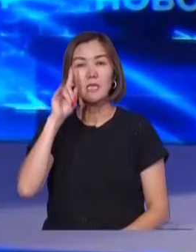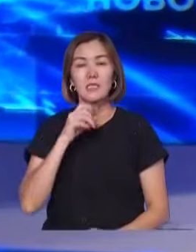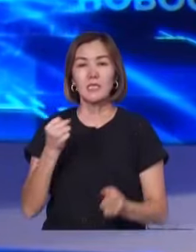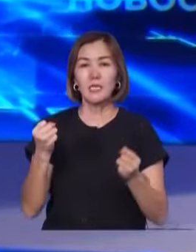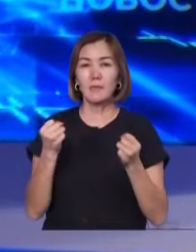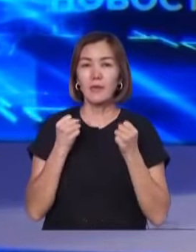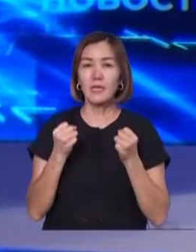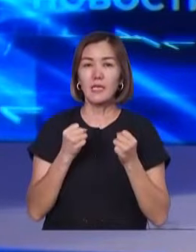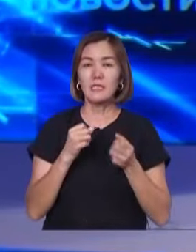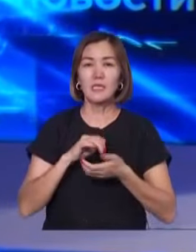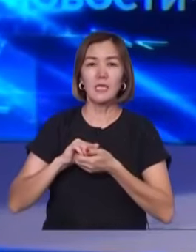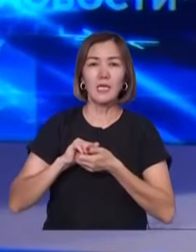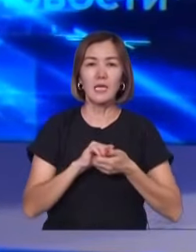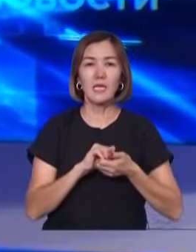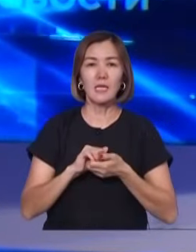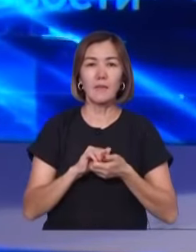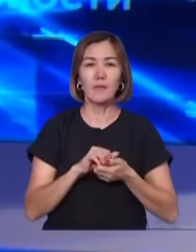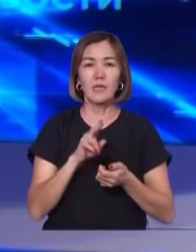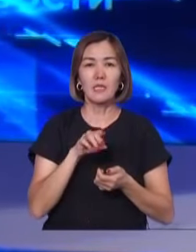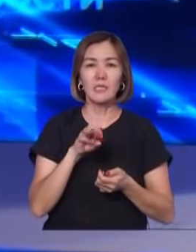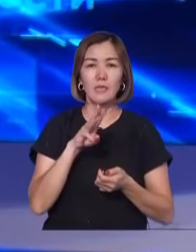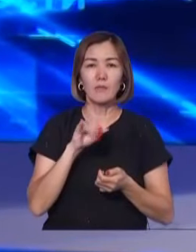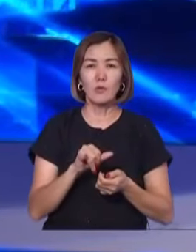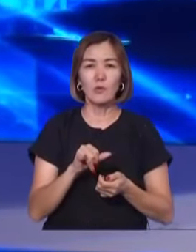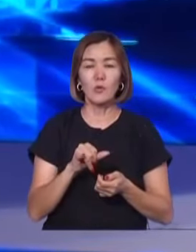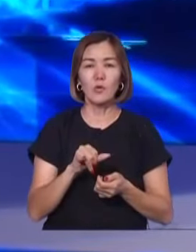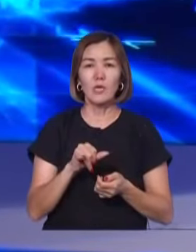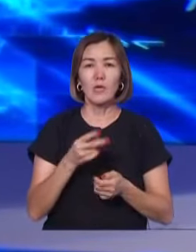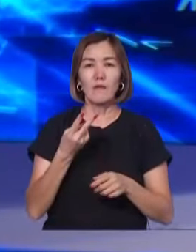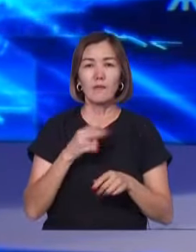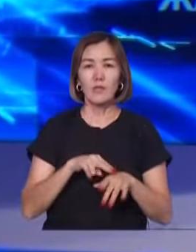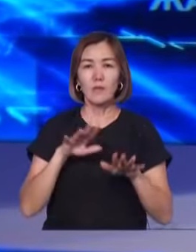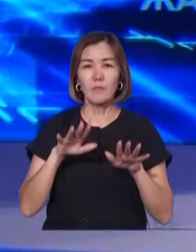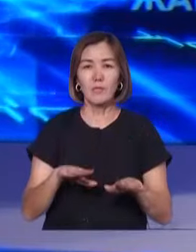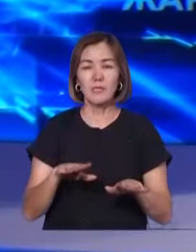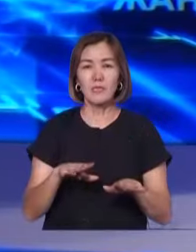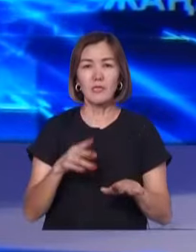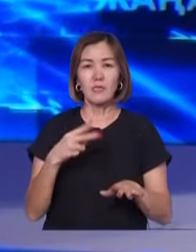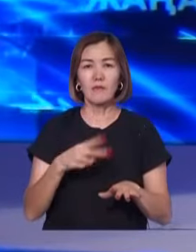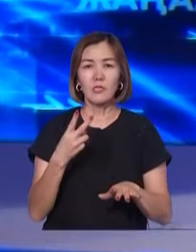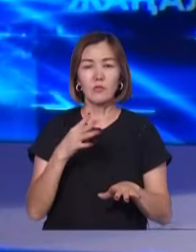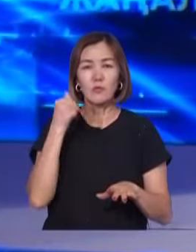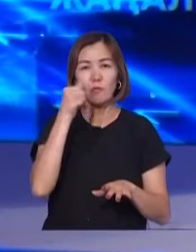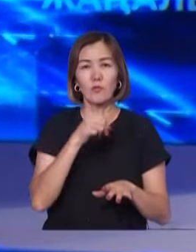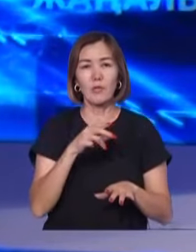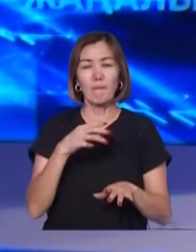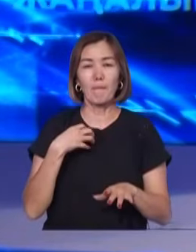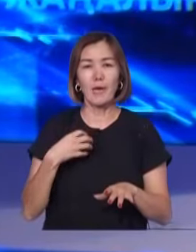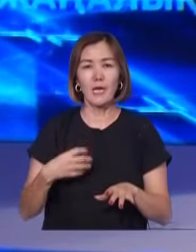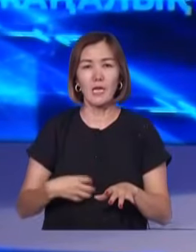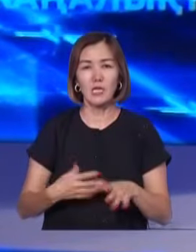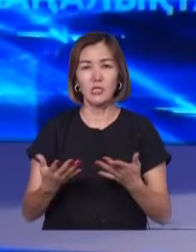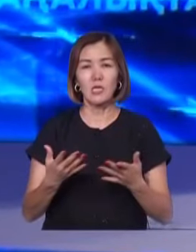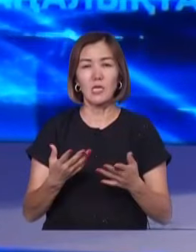казахстанский борец греко-римского стиля Деме у жад ев стал серебряным призёром Олимпиады 2024 в Париже Таким